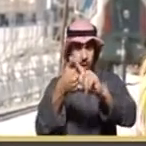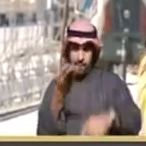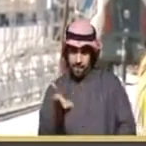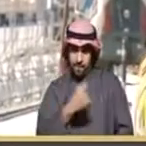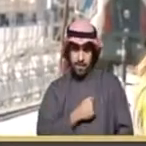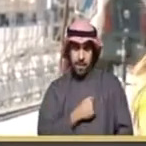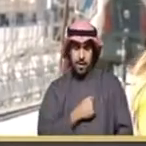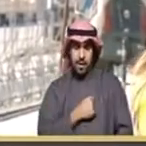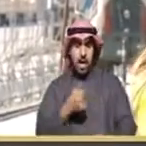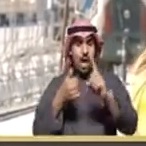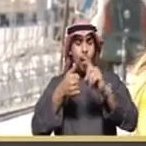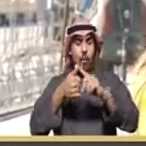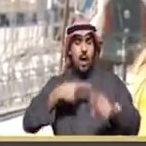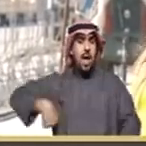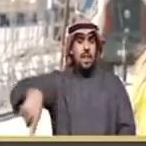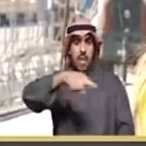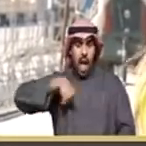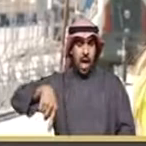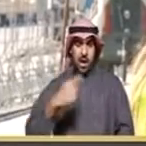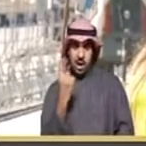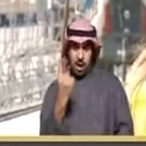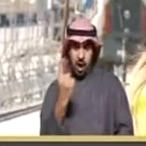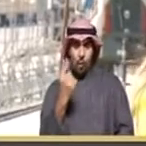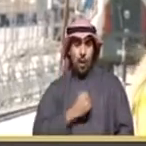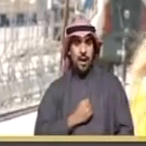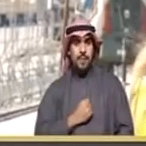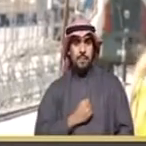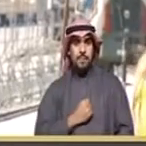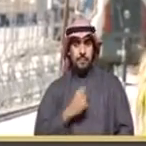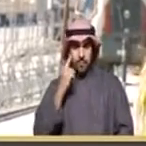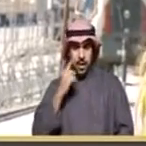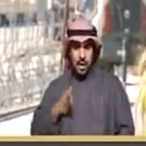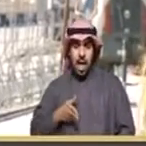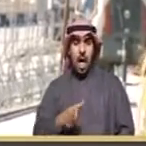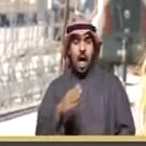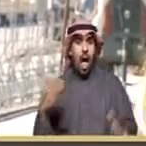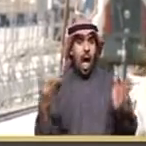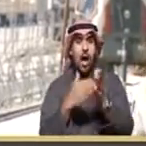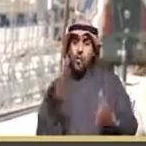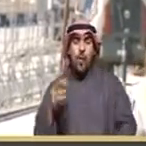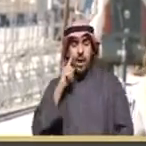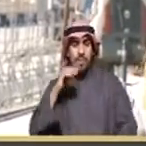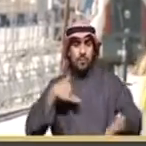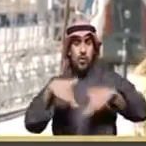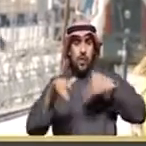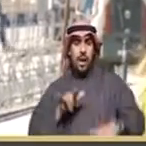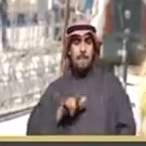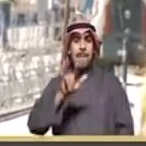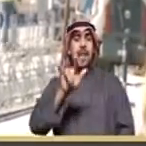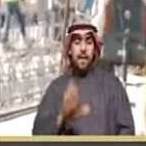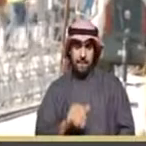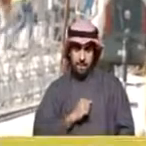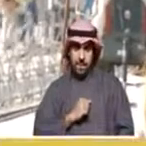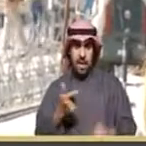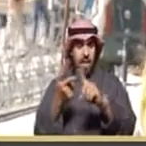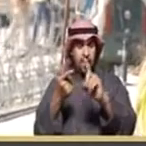هي من الدائري الأول جانب قصر السلام إلى طريق المطار، والمرحلة الثانية من دوار مستشفى